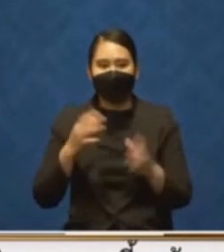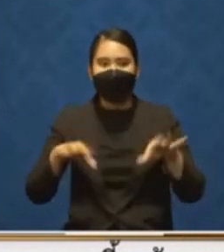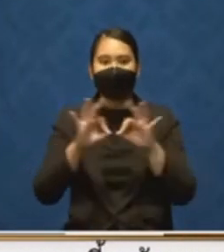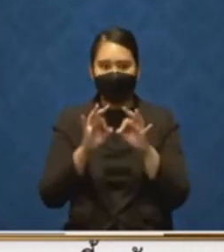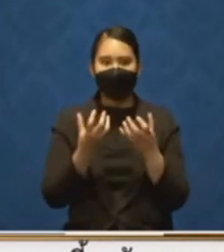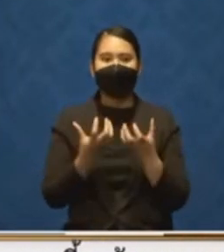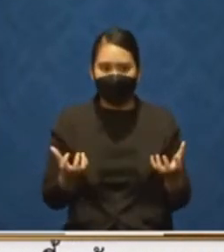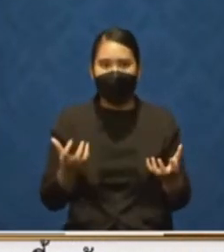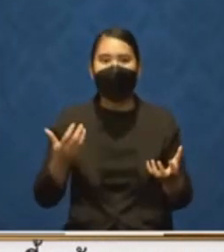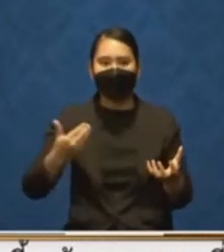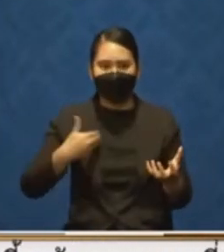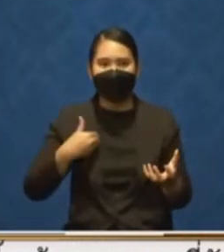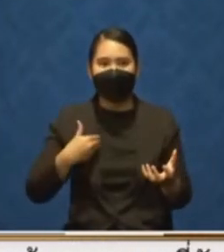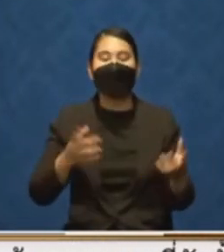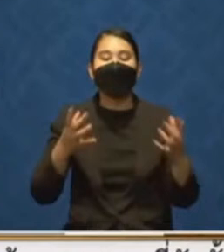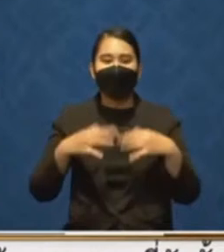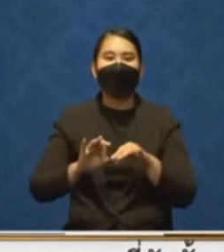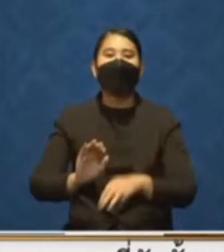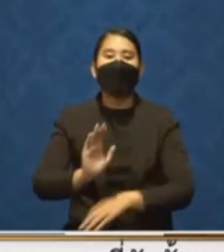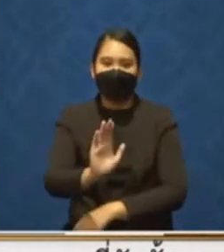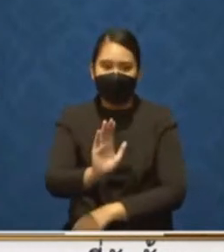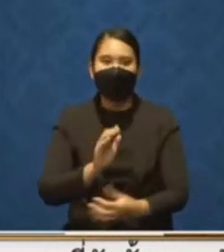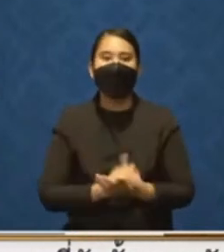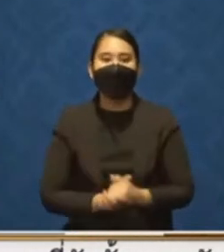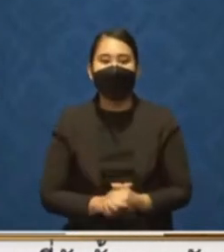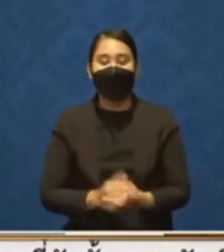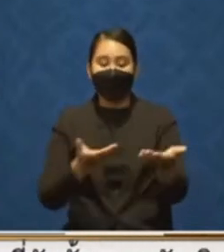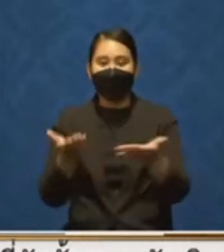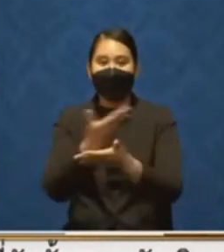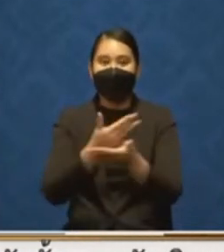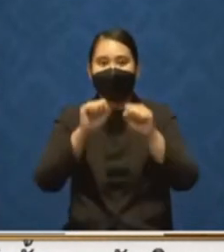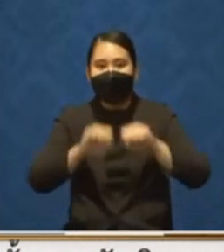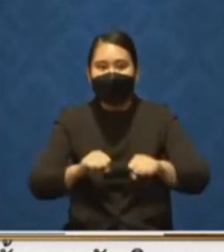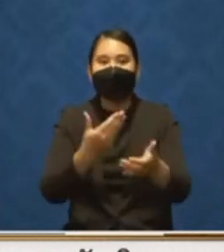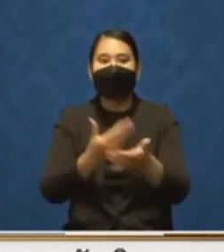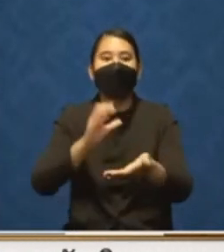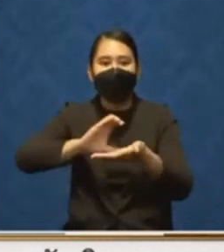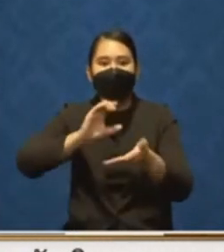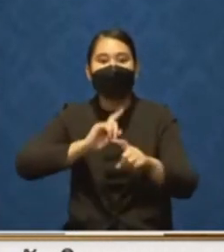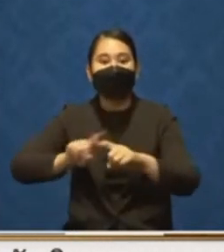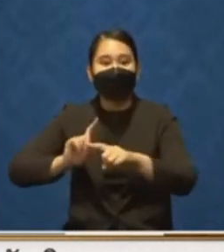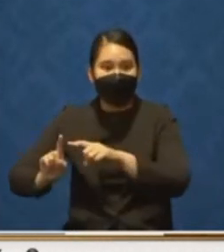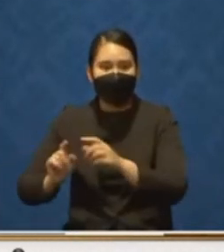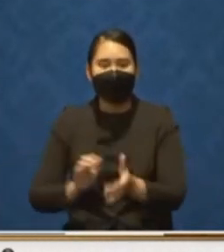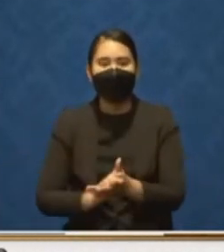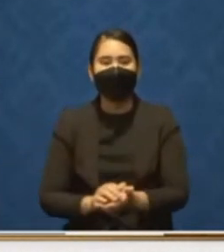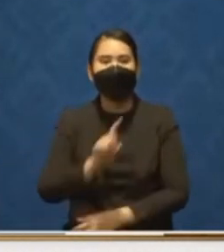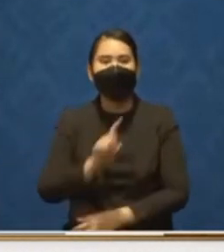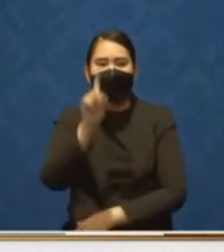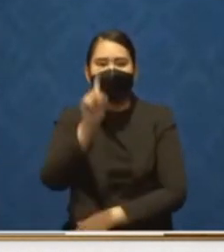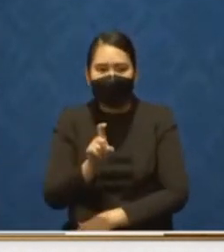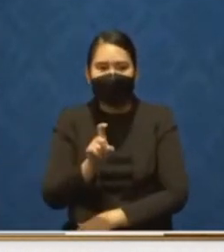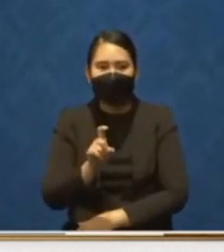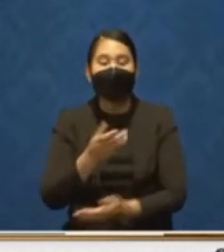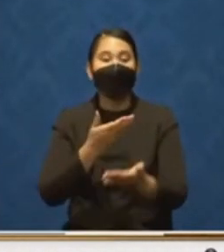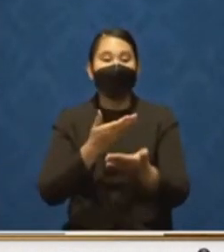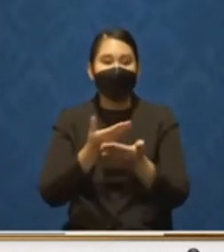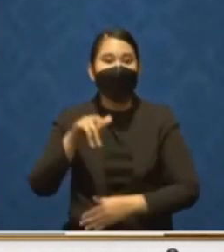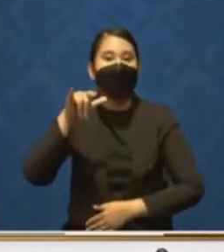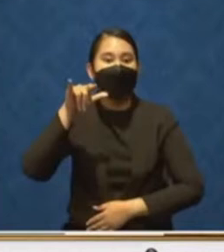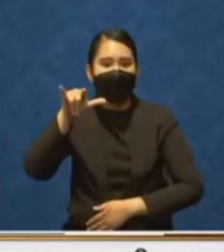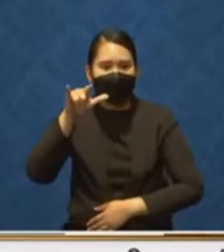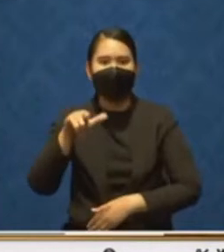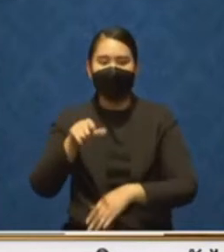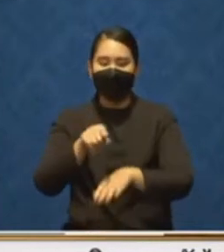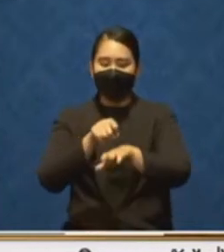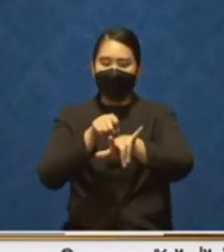นี้ไว้นะครับแต่ก็ขึ้นอยู่กับองค์ท่านในเรื่องของการพี่นาเรื่องตอบเมื่อวานนะครับในเรื่องที่สงสัยว่า Sซื้อแต่เครื่องบินไม่มีระบบอาวุธได้